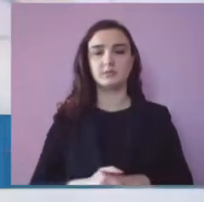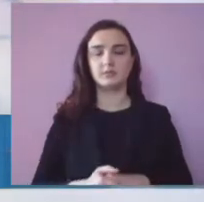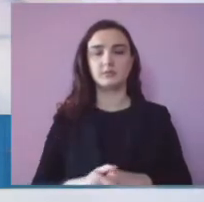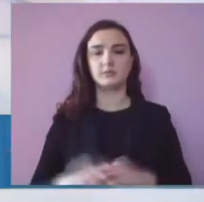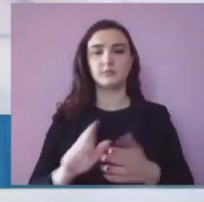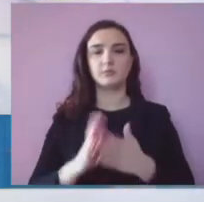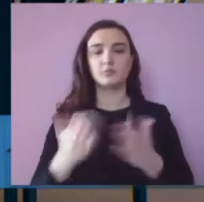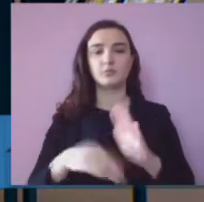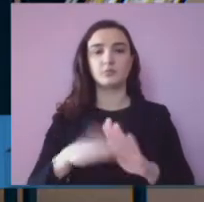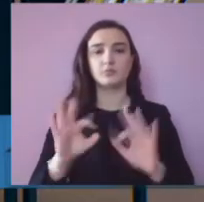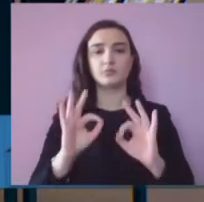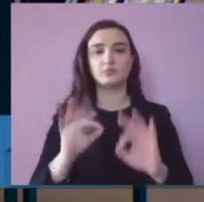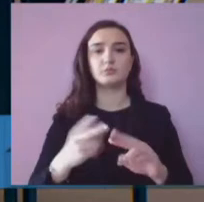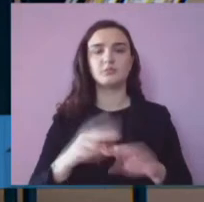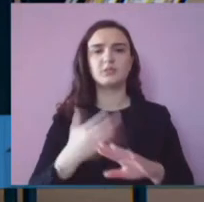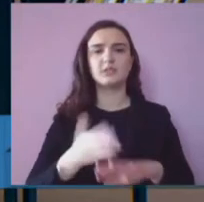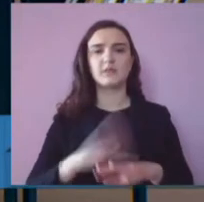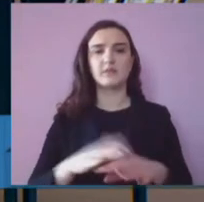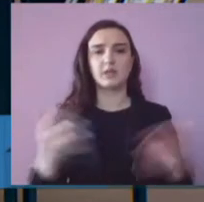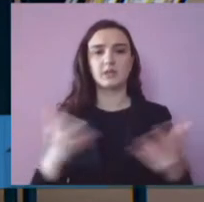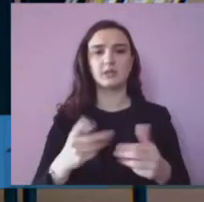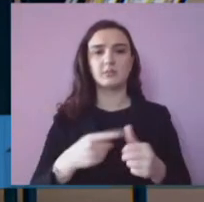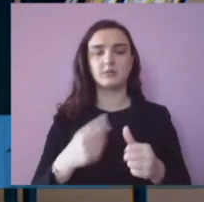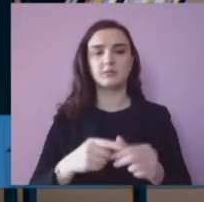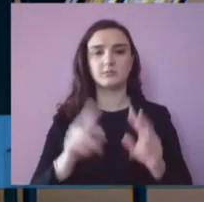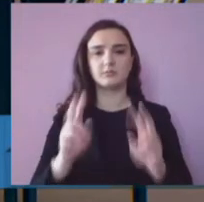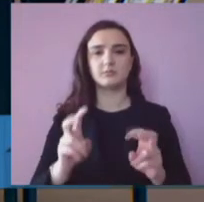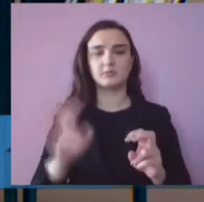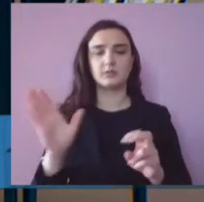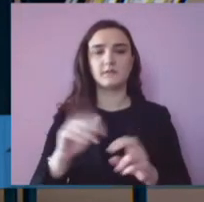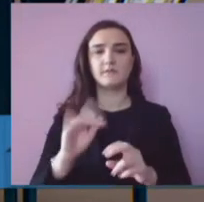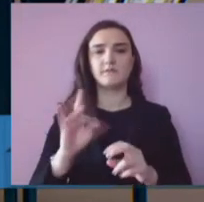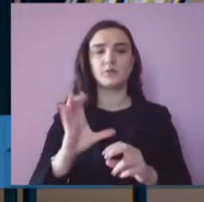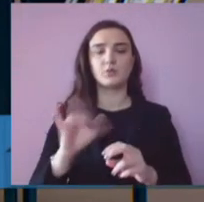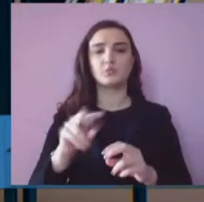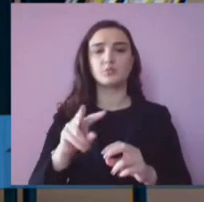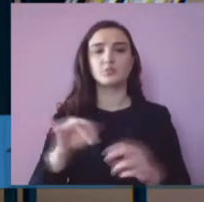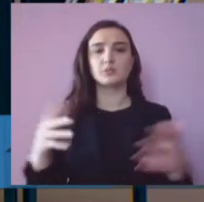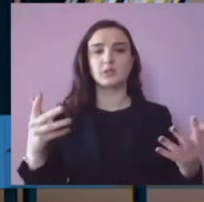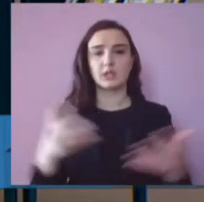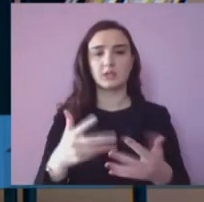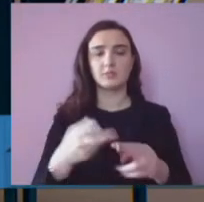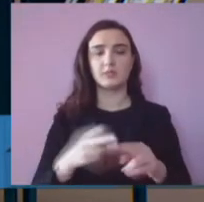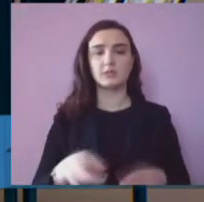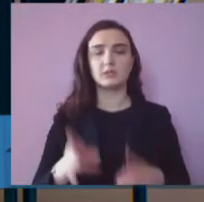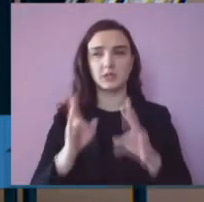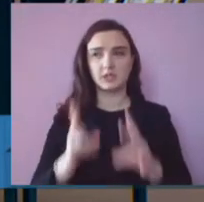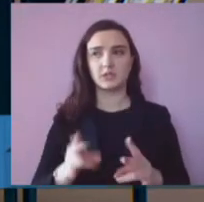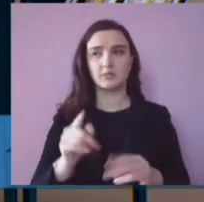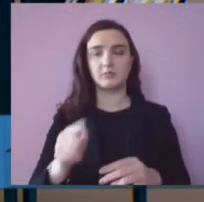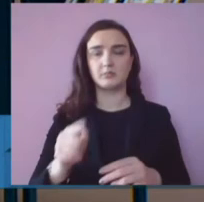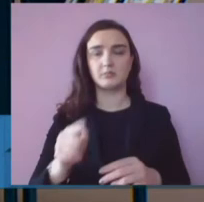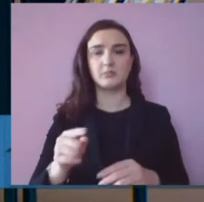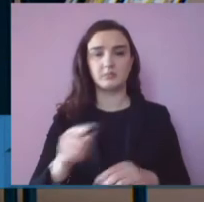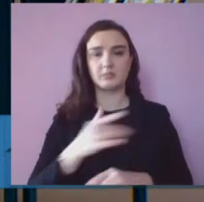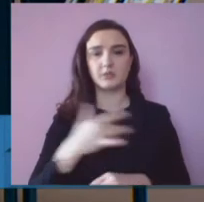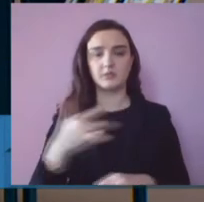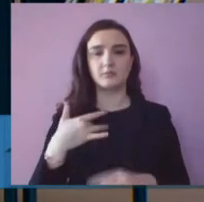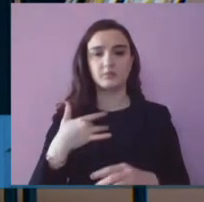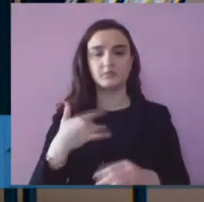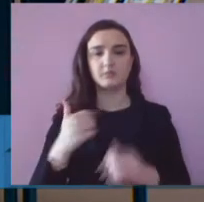წავე ანთება სხვა ეძახიან, ქვემ წავე ვირუსული ანთება თუ გადაემართა ფარისებრ ჯირკვლის, უპირველეს ყოვლისა